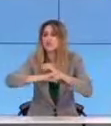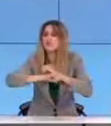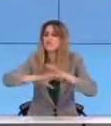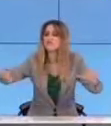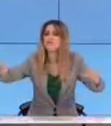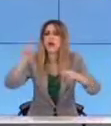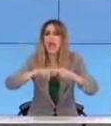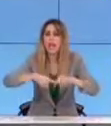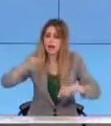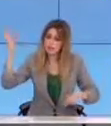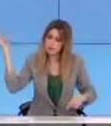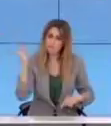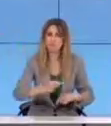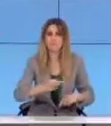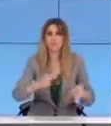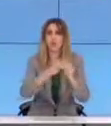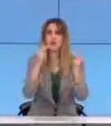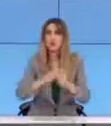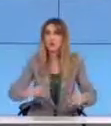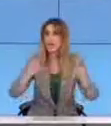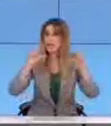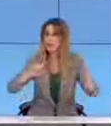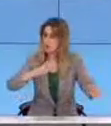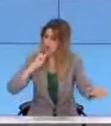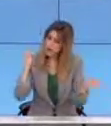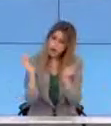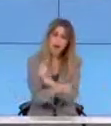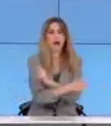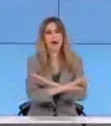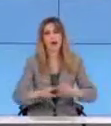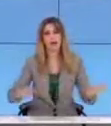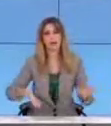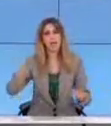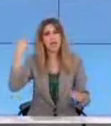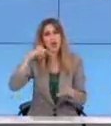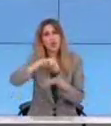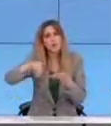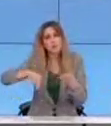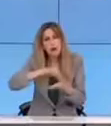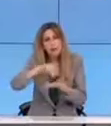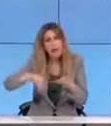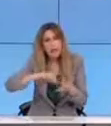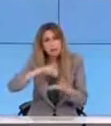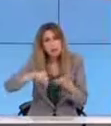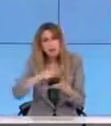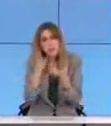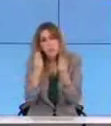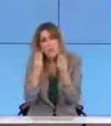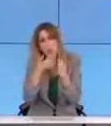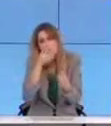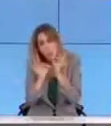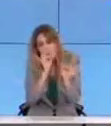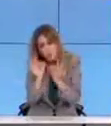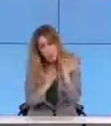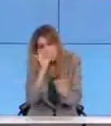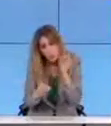μηνυμάτων για την Ελλάδα και για τους Έλληνες. Και έσπασαν όλα αυτά τα στερεότυπα που κάποιοι προσπάθησαν εκείνα τα χρόνια να στήσουν.